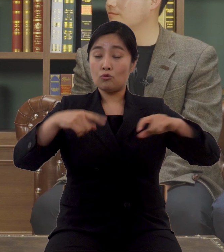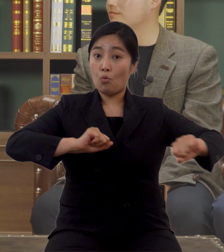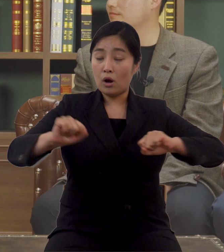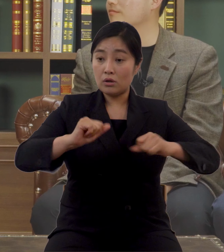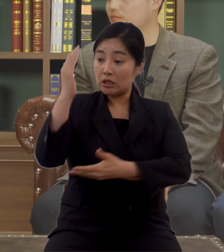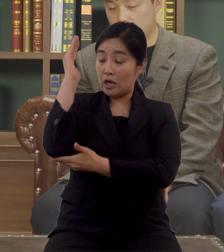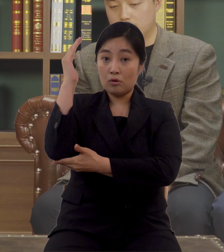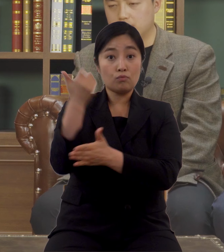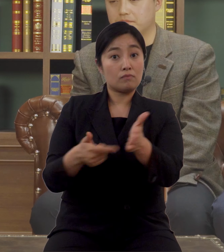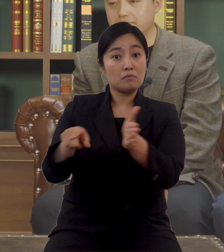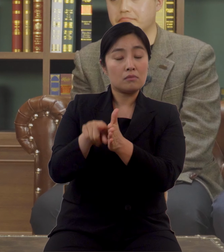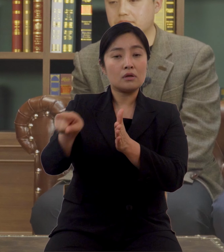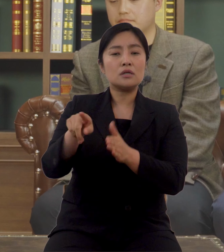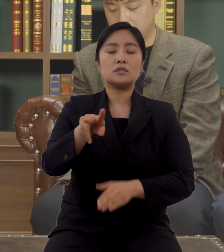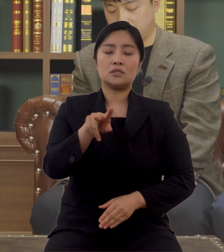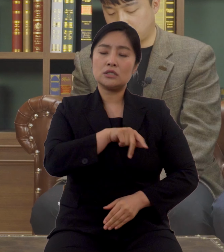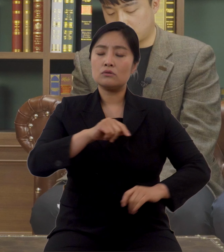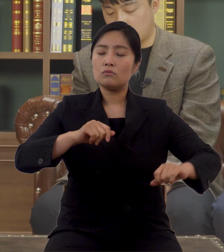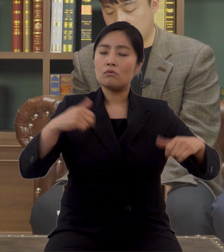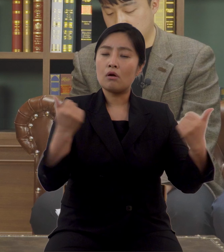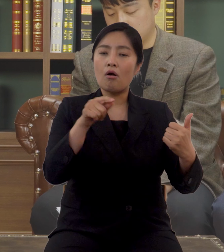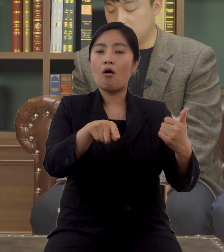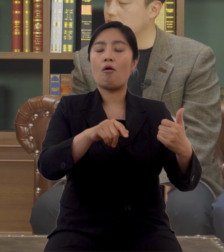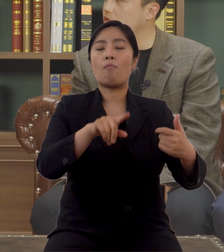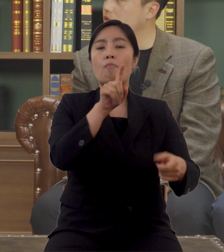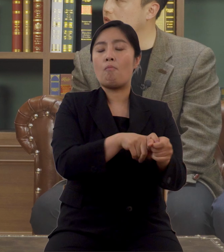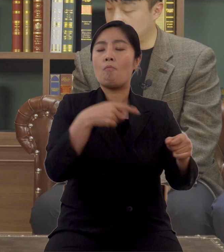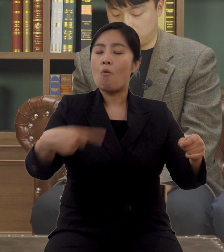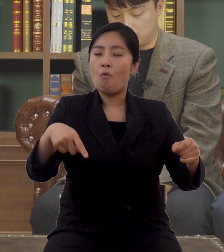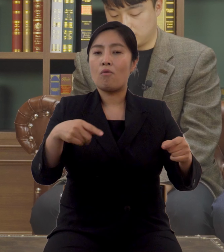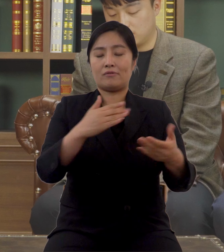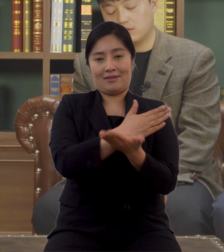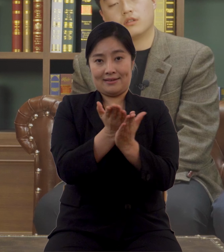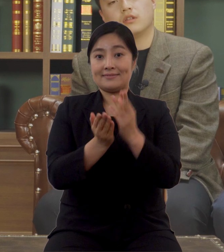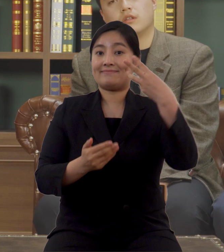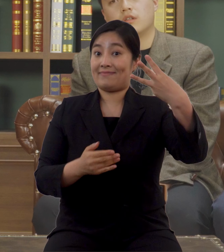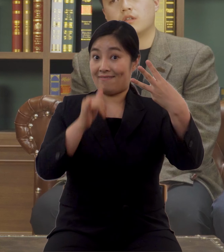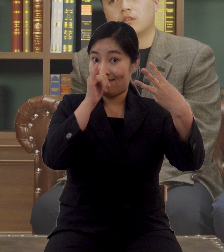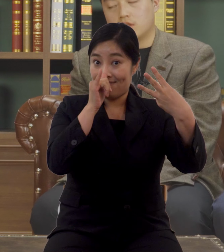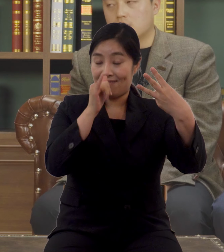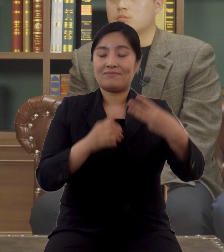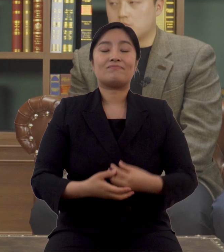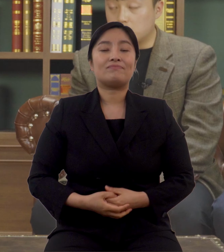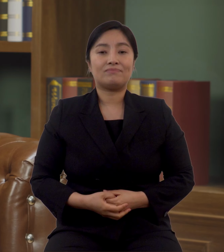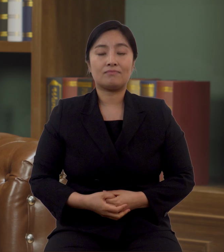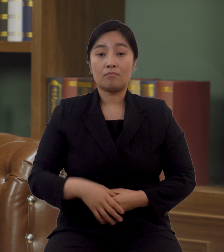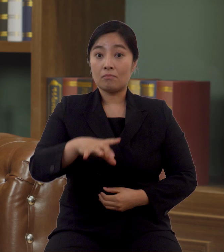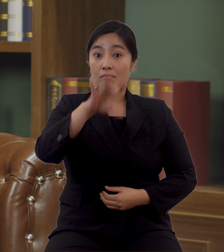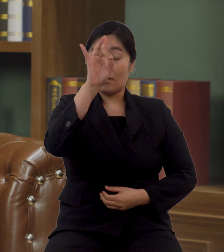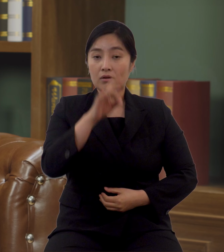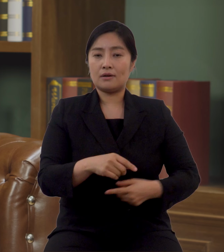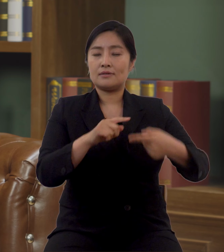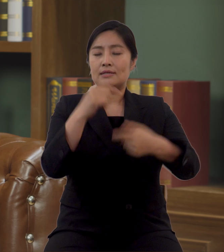의정활동을 이야기하기 위해서는 의회의 역할을 알아봐야 하는데요. 이 부분은 크게 세 가지로 정리할 수 있습니다.